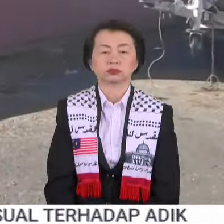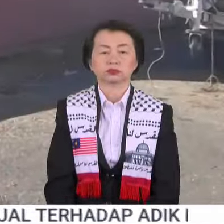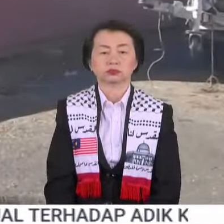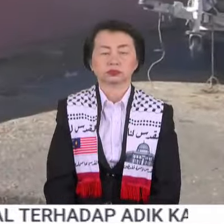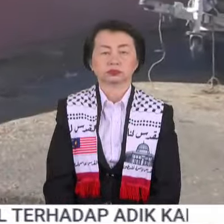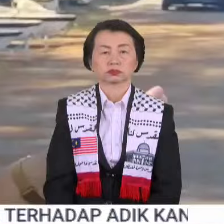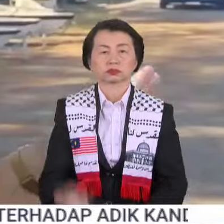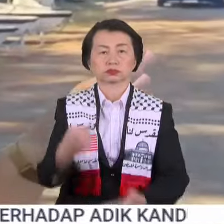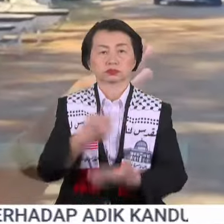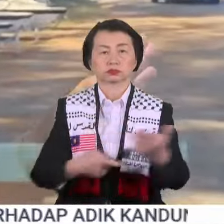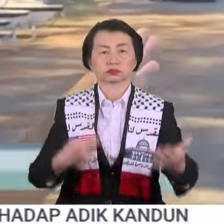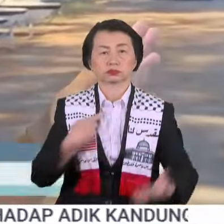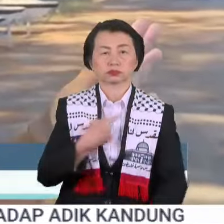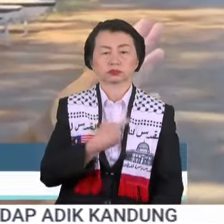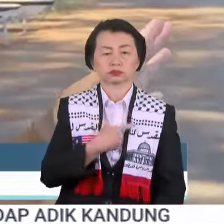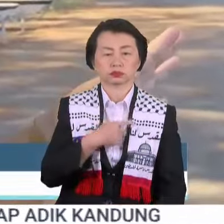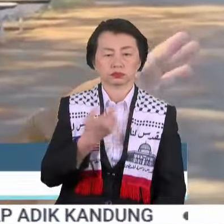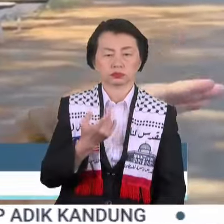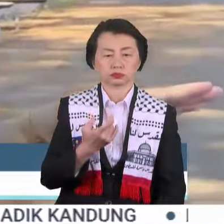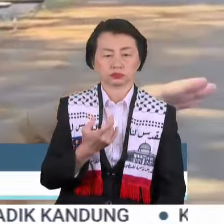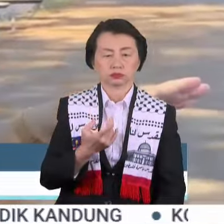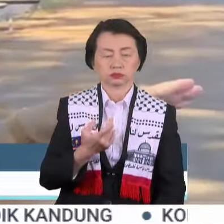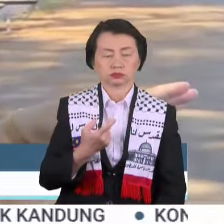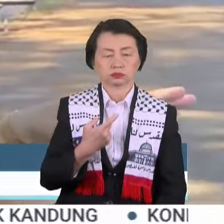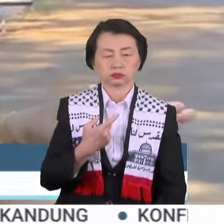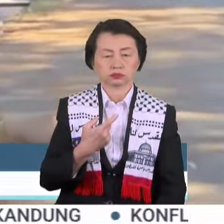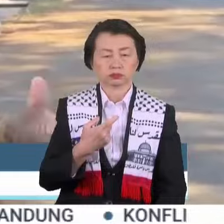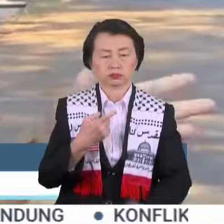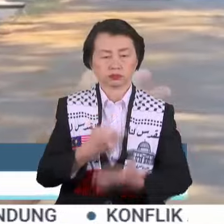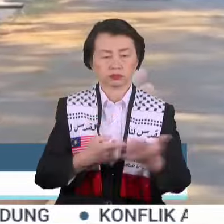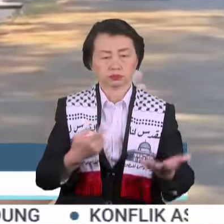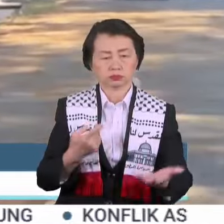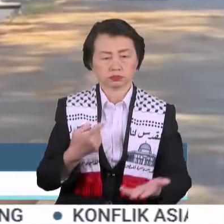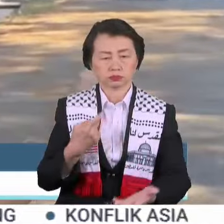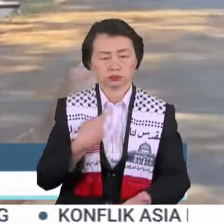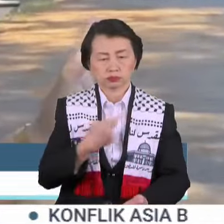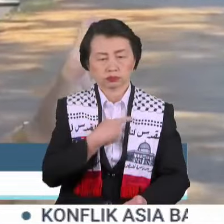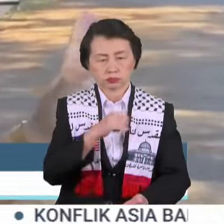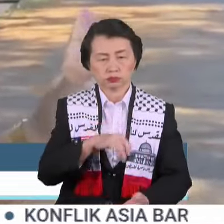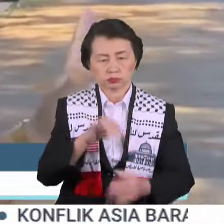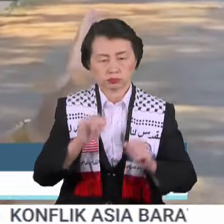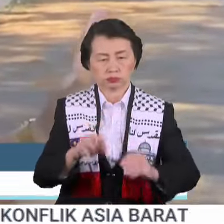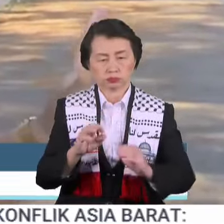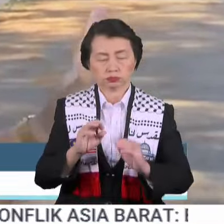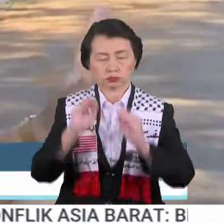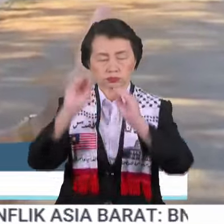Apa-apa yang patut untuk yang akan dibuatkan di